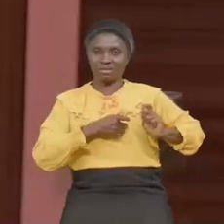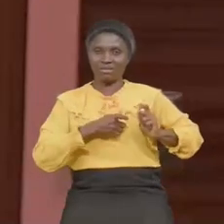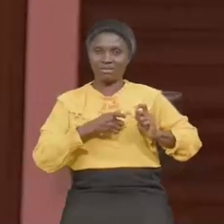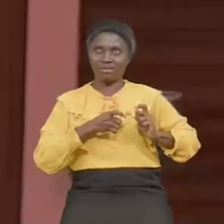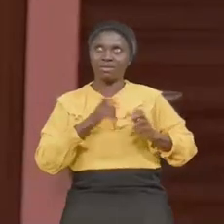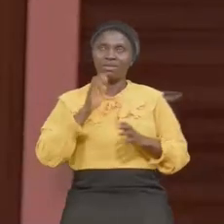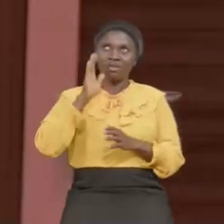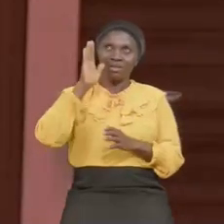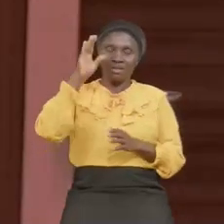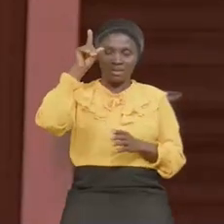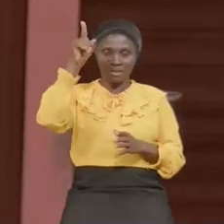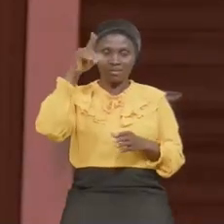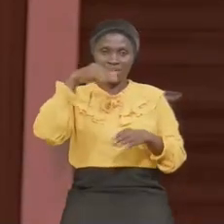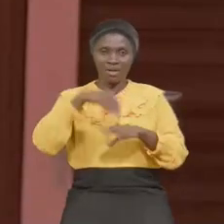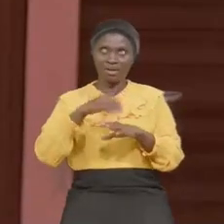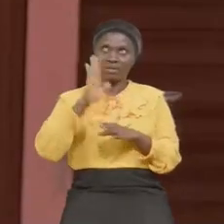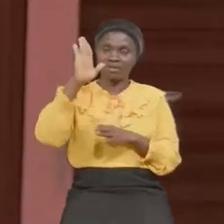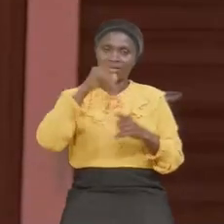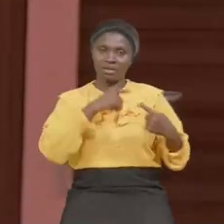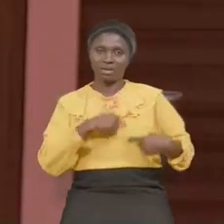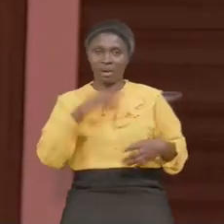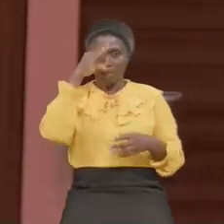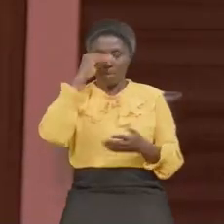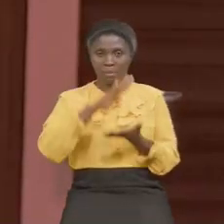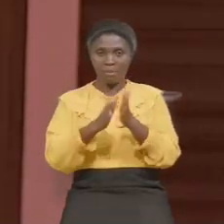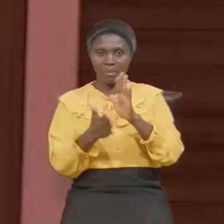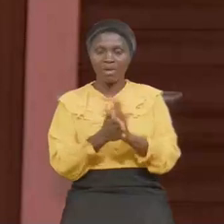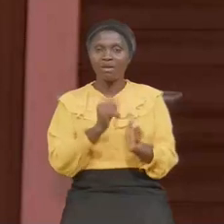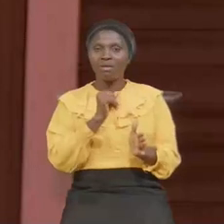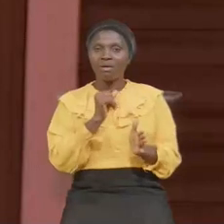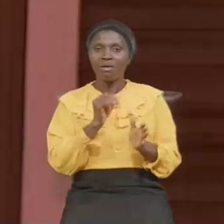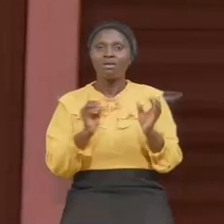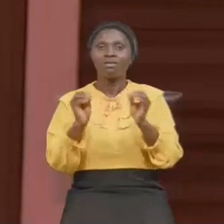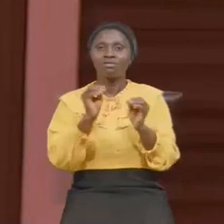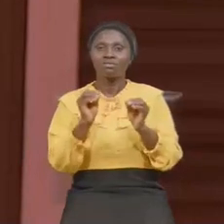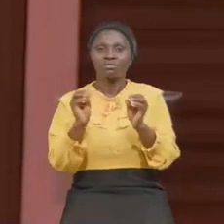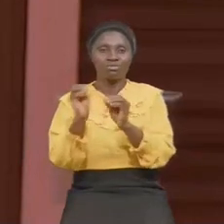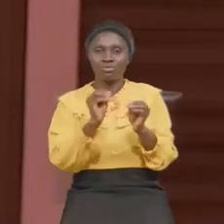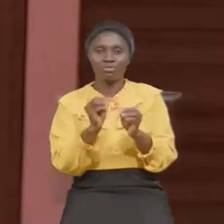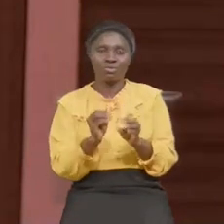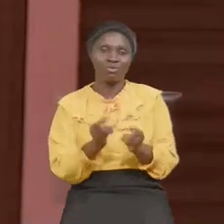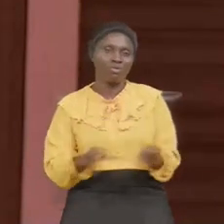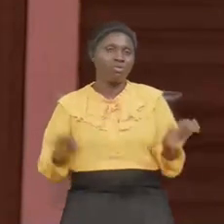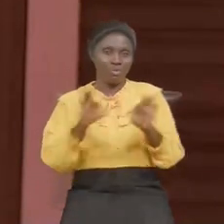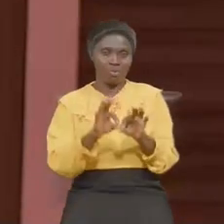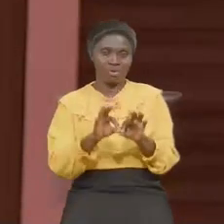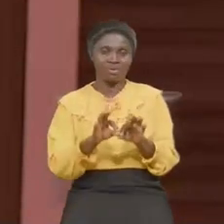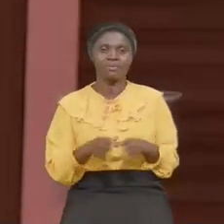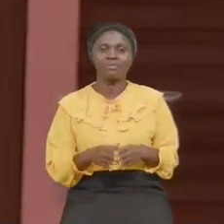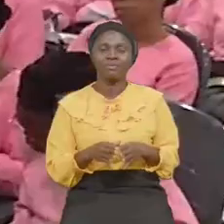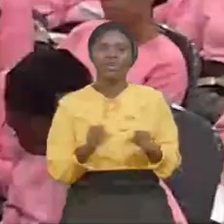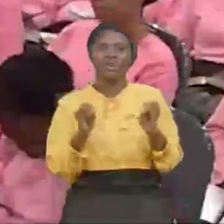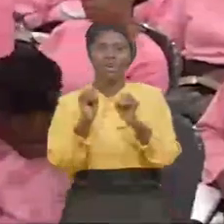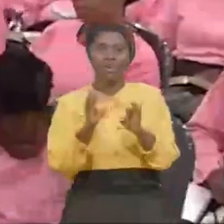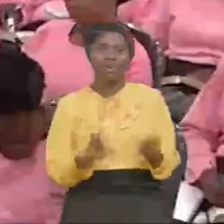L'homme est devenu indigne, indigne de son plaisir, indigne de sa bonté,